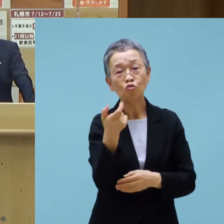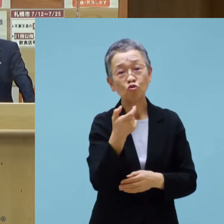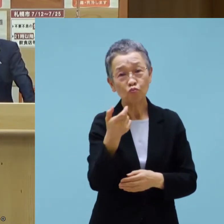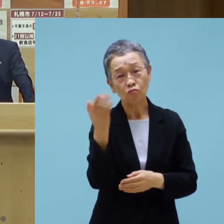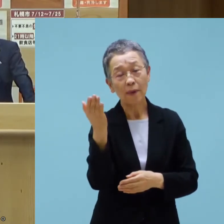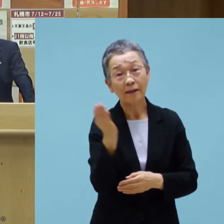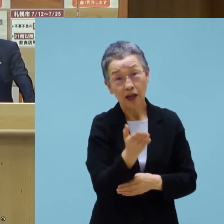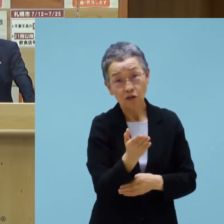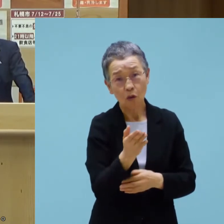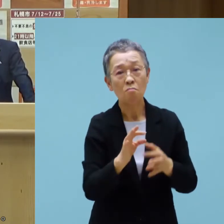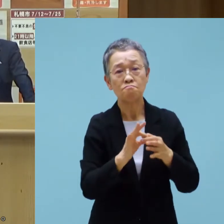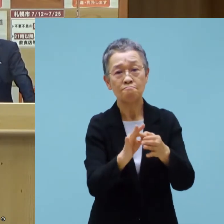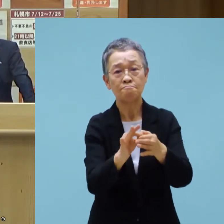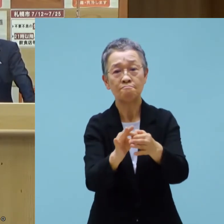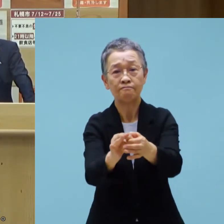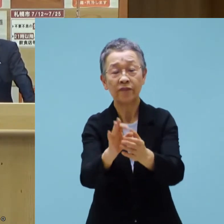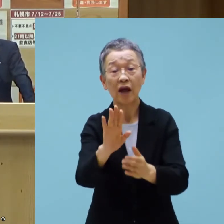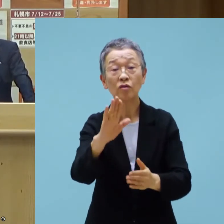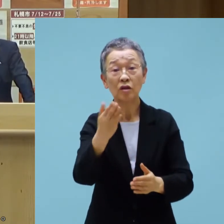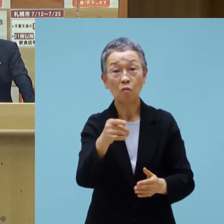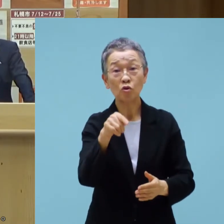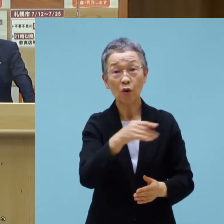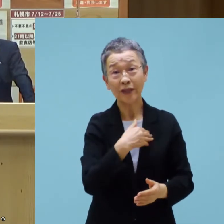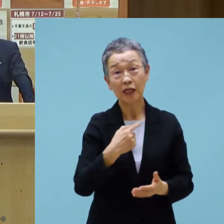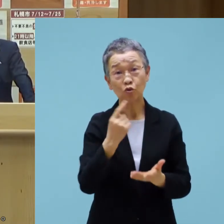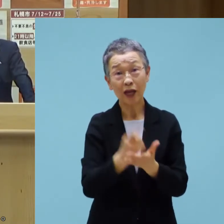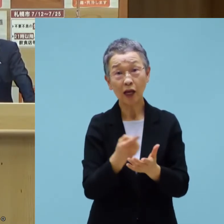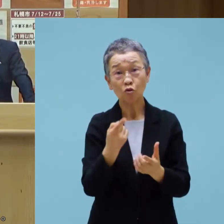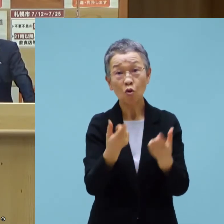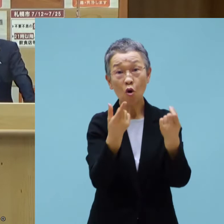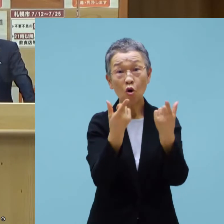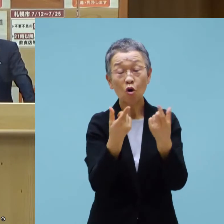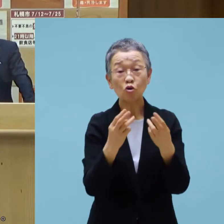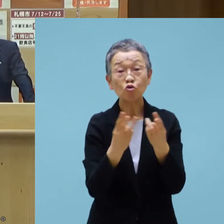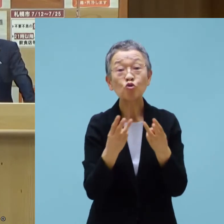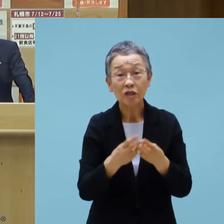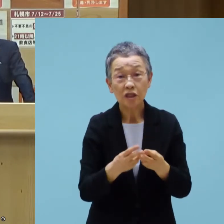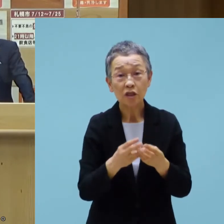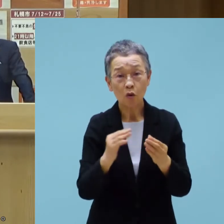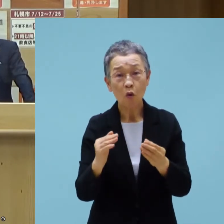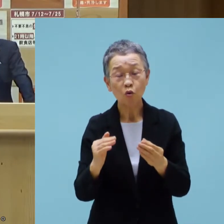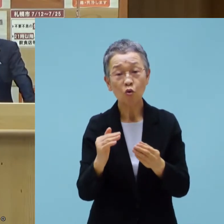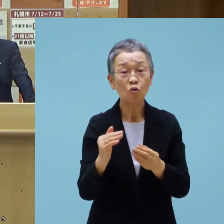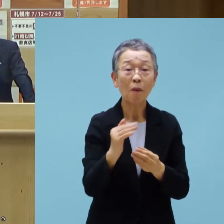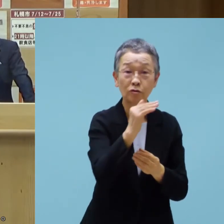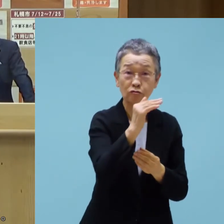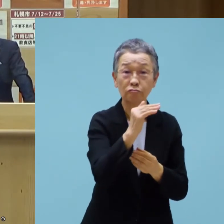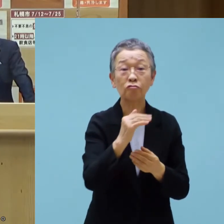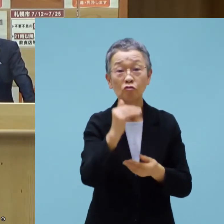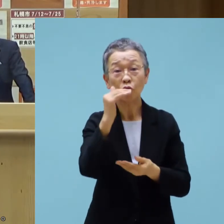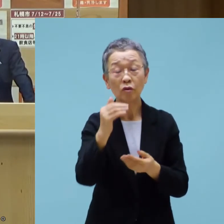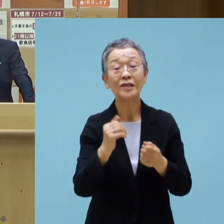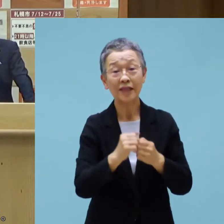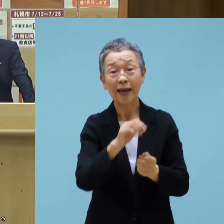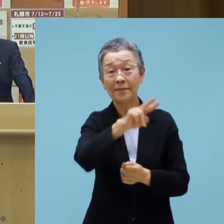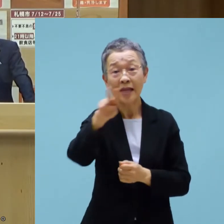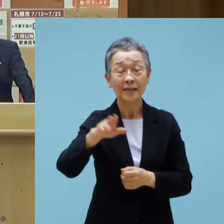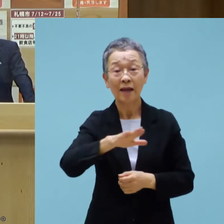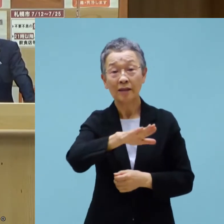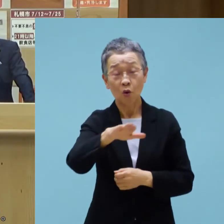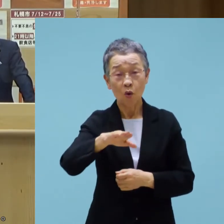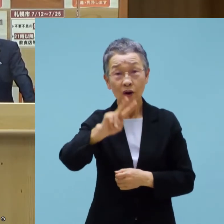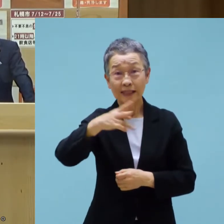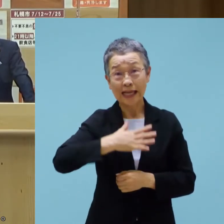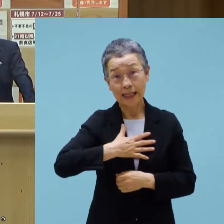あ、それをできる限りですね、その数字をさらに伸ばしていくことによって皆さんのご理解をいただきたいというふうに考えています